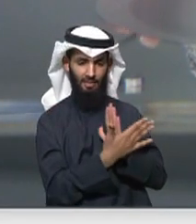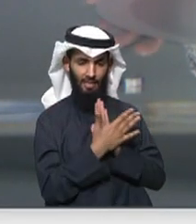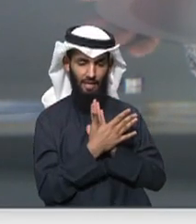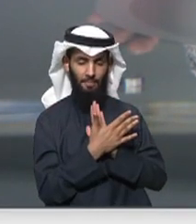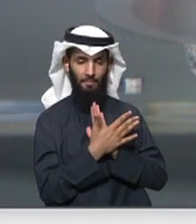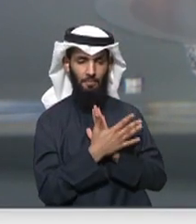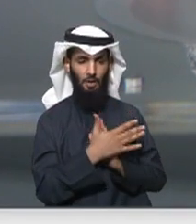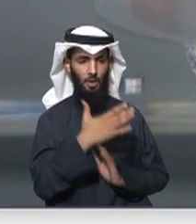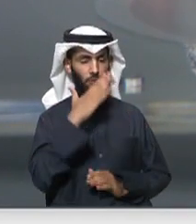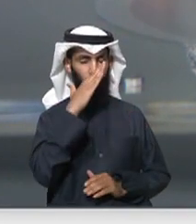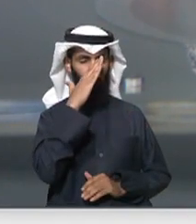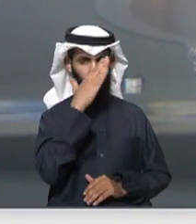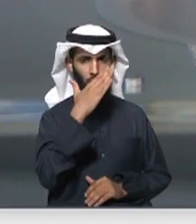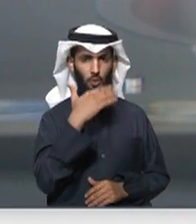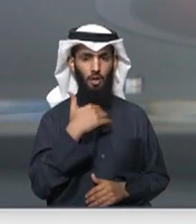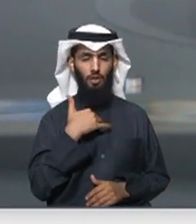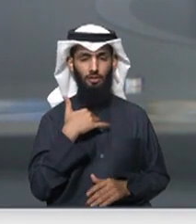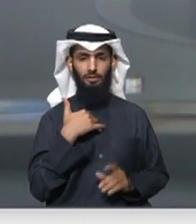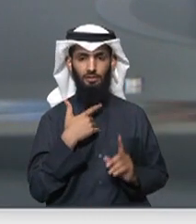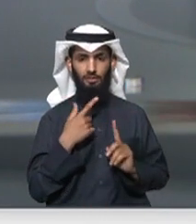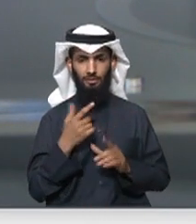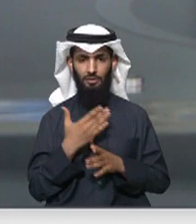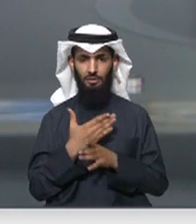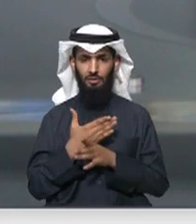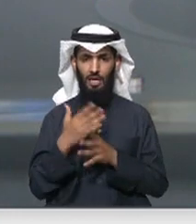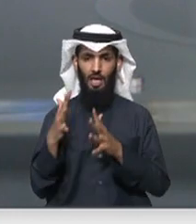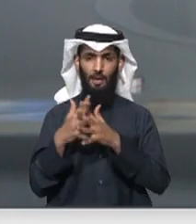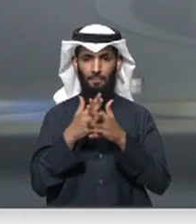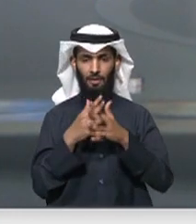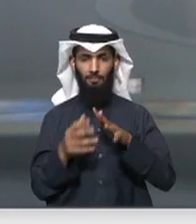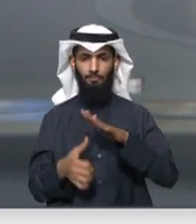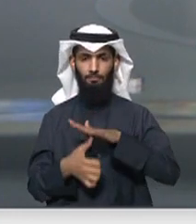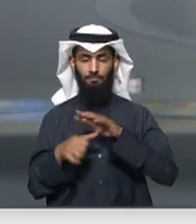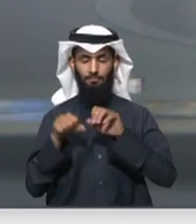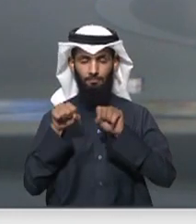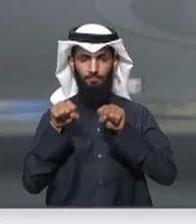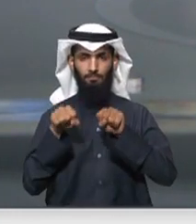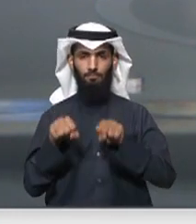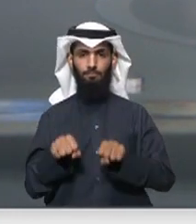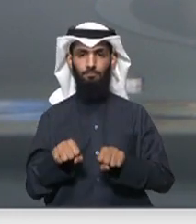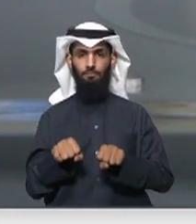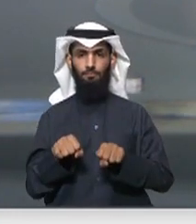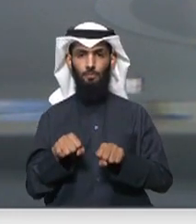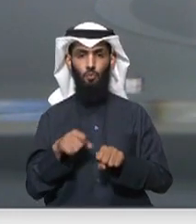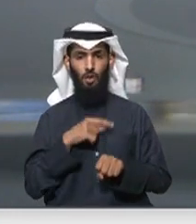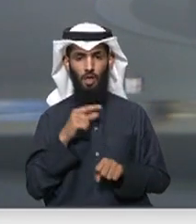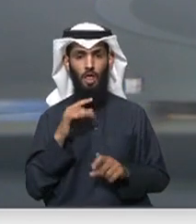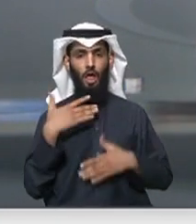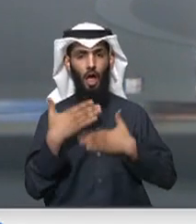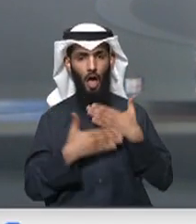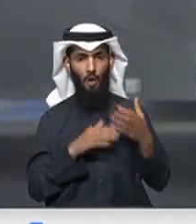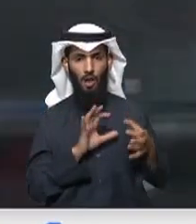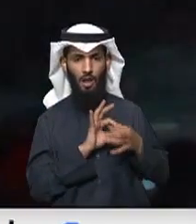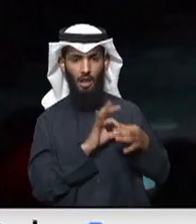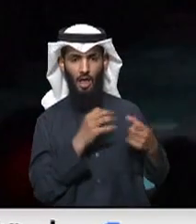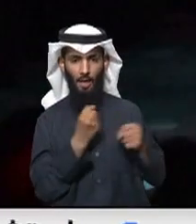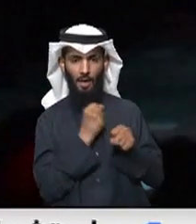له في سباق الترشيح الرئاسي للحزب الجمهوري معربا كذلك عن تطلعه للعمل معه